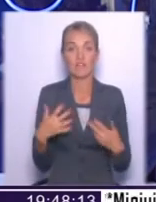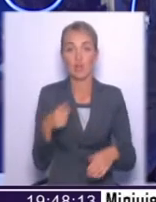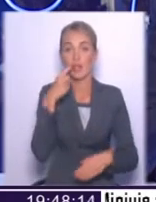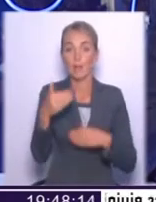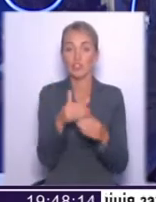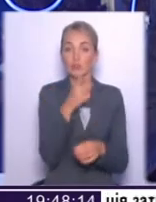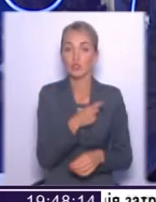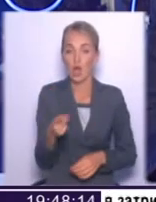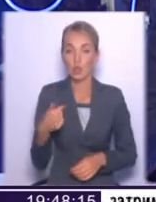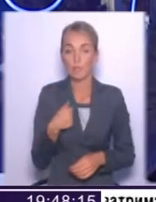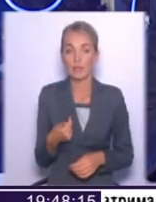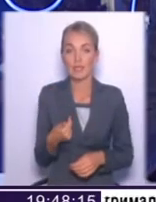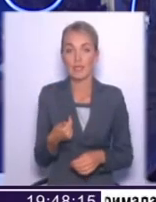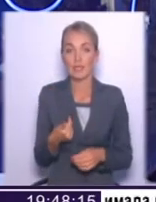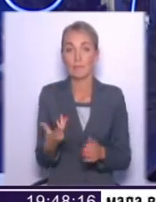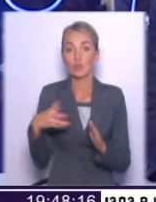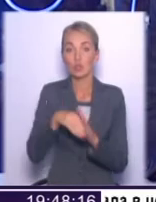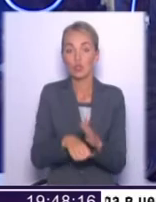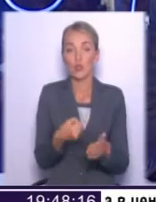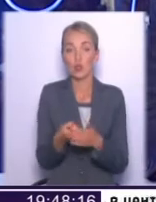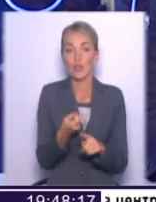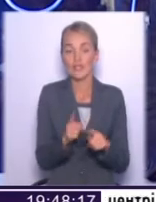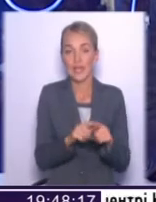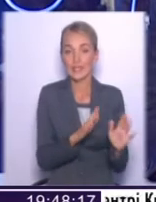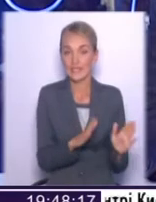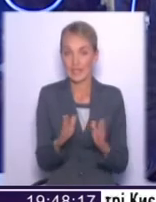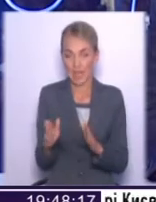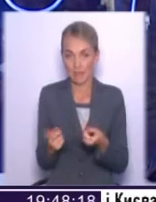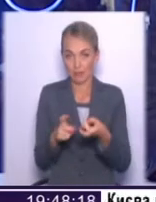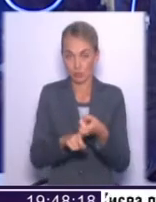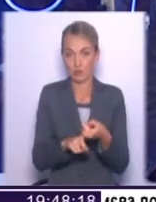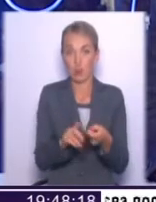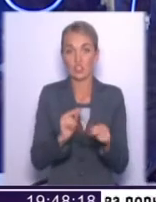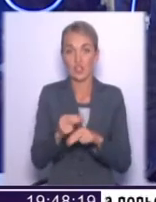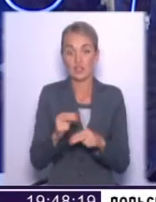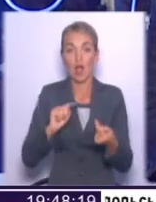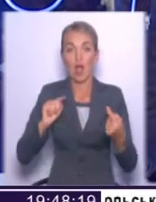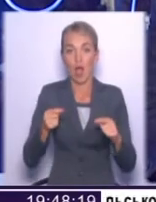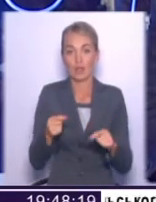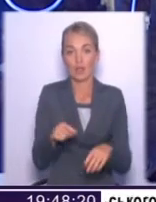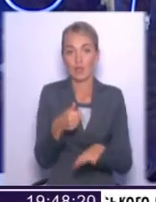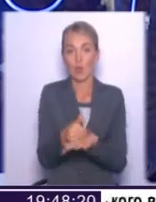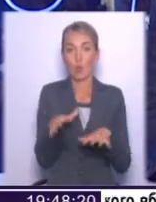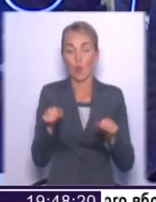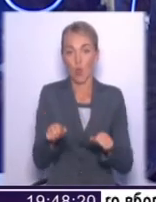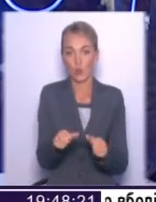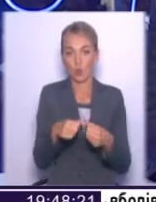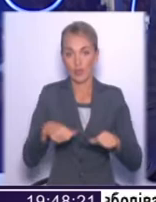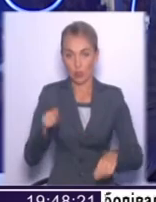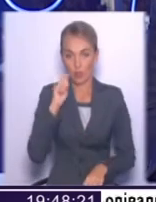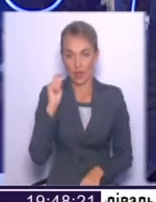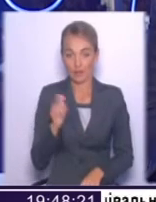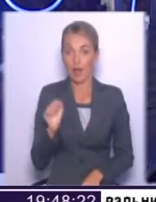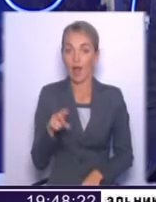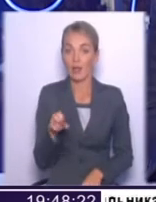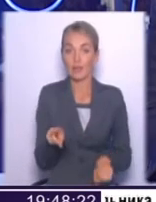найближчим часом ми підключимо до цієї системи електронного оскарження через Антимонопольний комітет України. Але тим